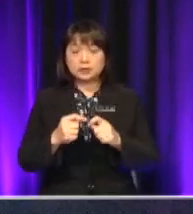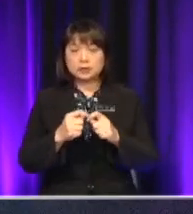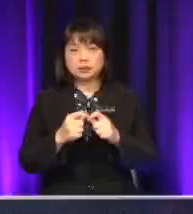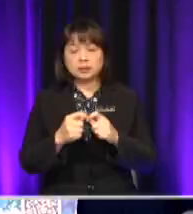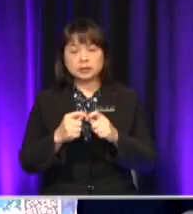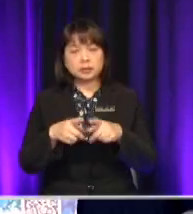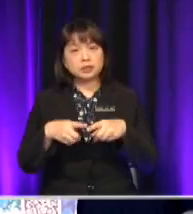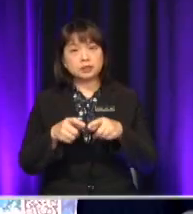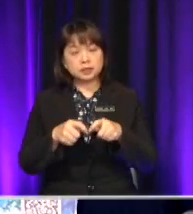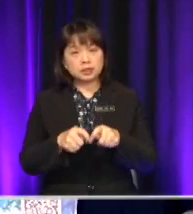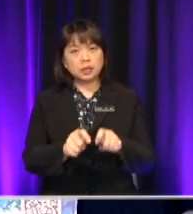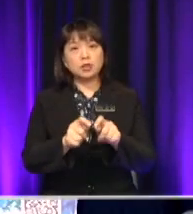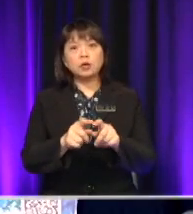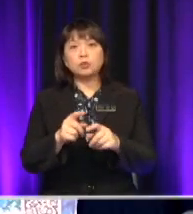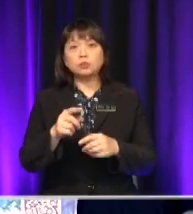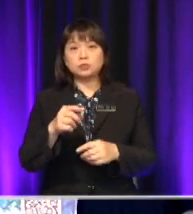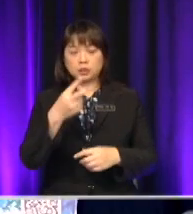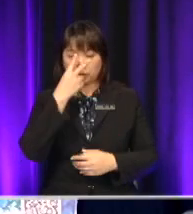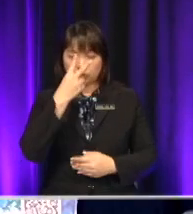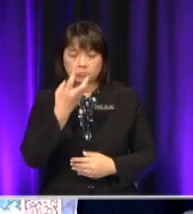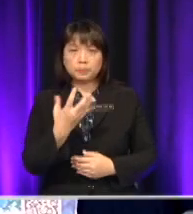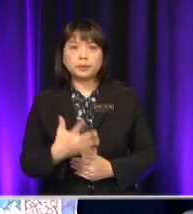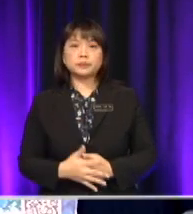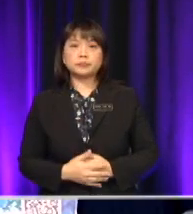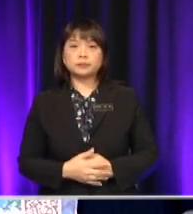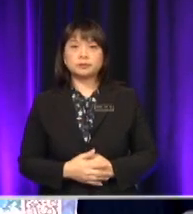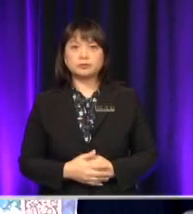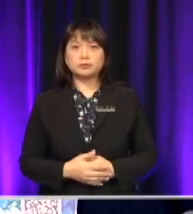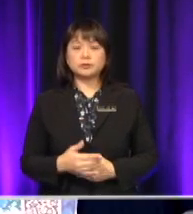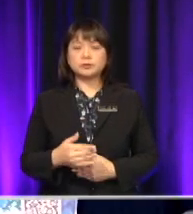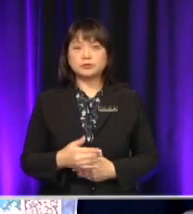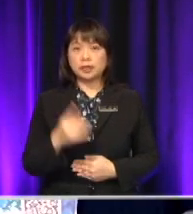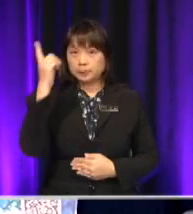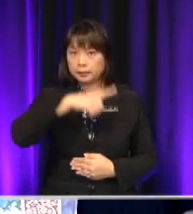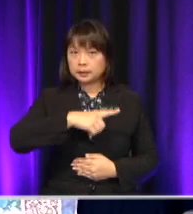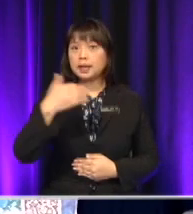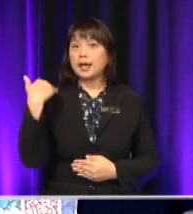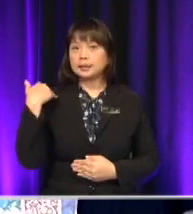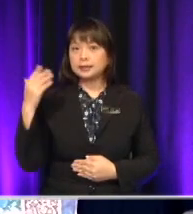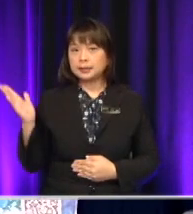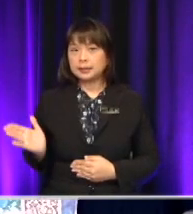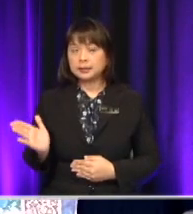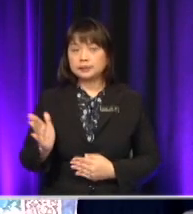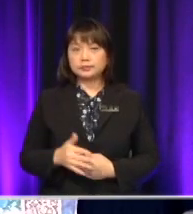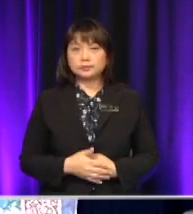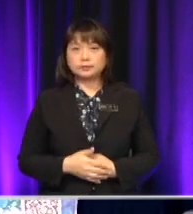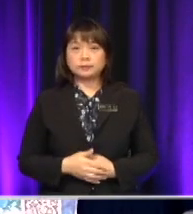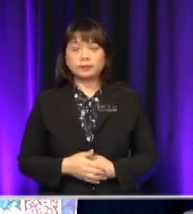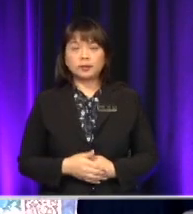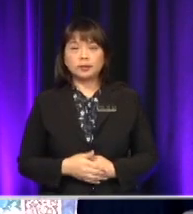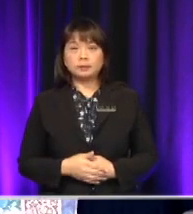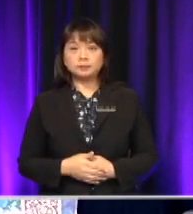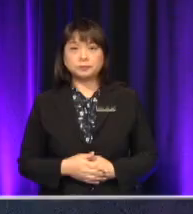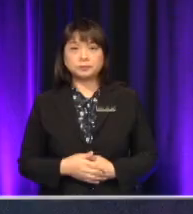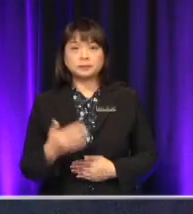Panjang bandul tu berapa kita tengah uji kan? Macam kat depan kita ni pun ada lagi satu yang kita asingkan dia tadi. Itu ada 5 kan? Ada 5. 5